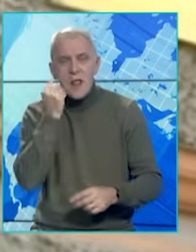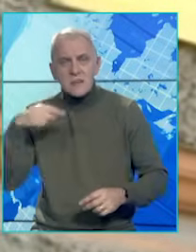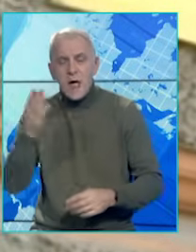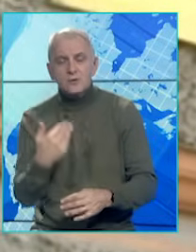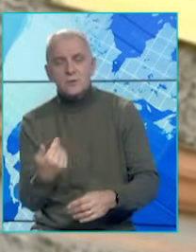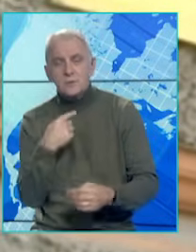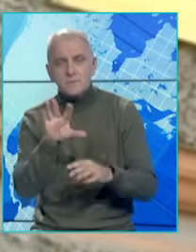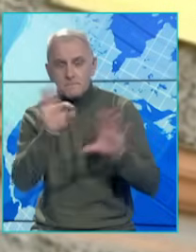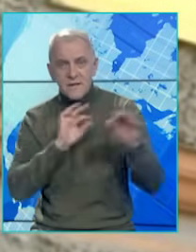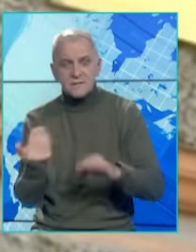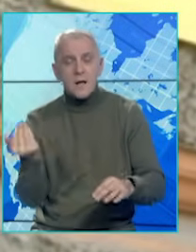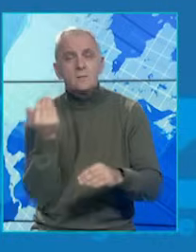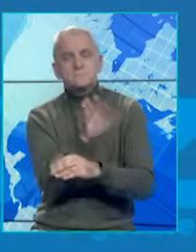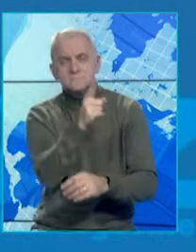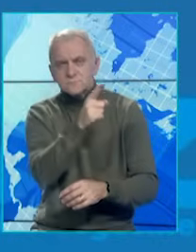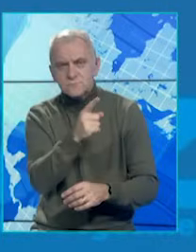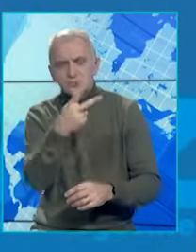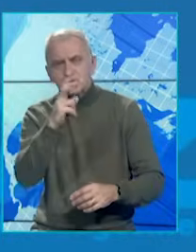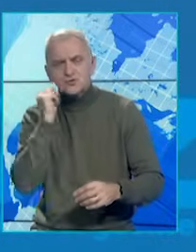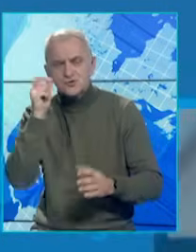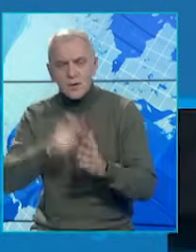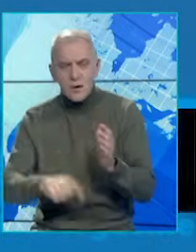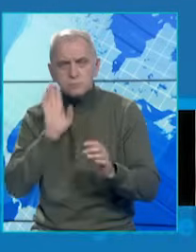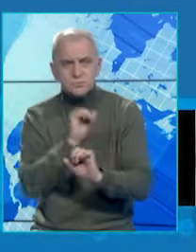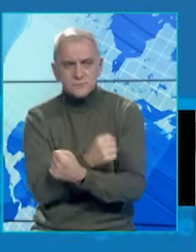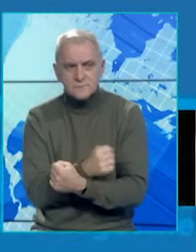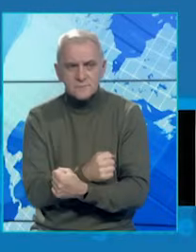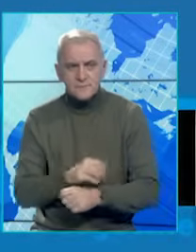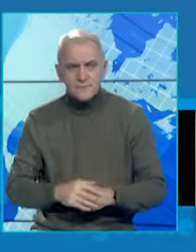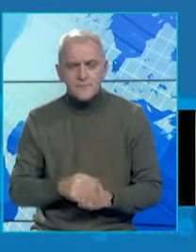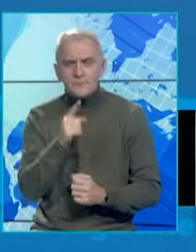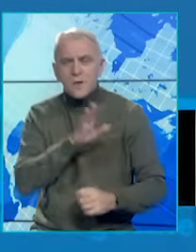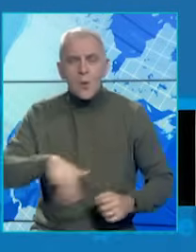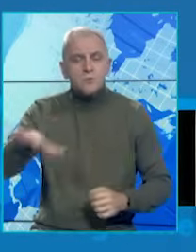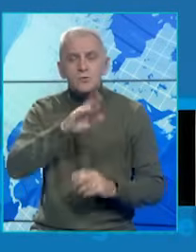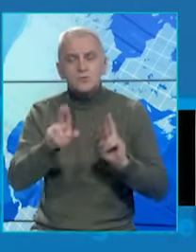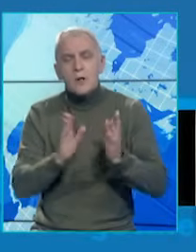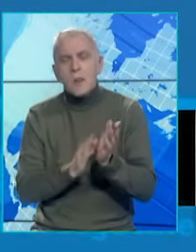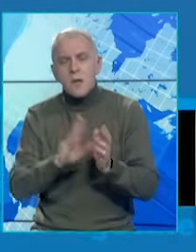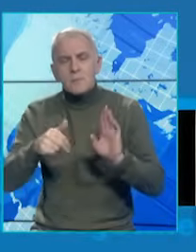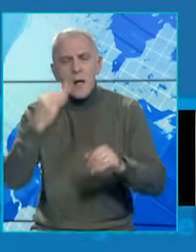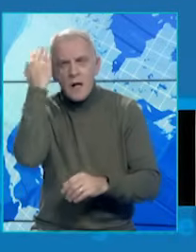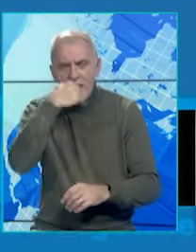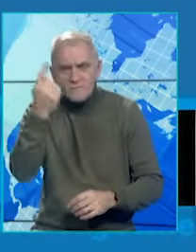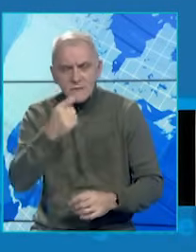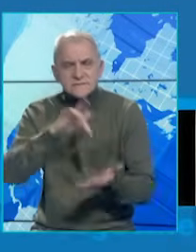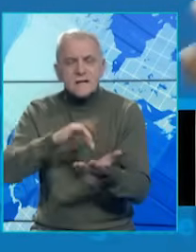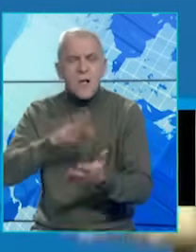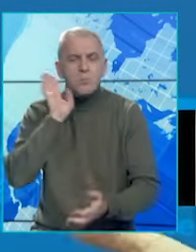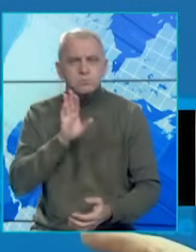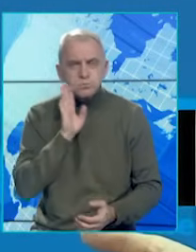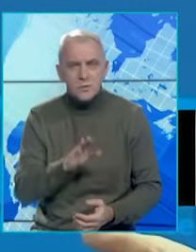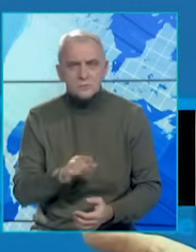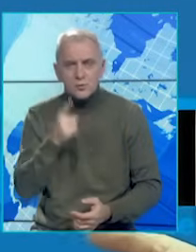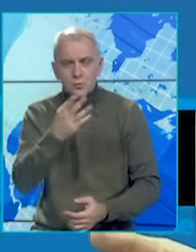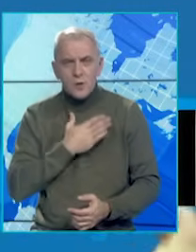drugog člana predsjedništva BiH. Pet županija je definirano kao prostor gdje Hrvata ima određenom postotku, znači središnja Bosna, ovaj